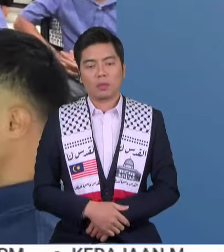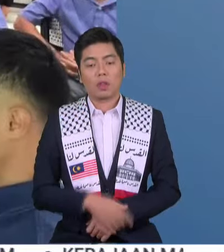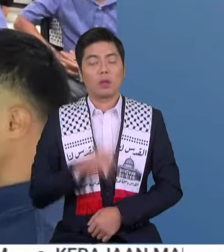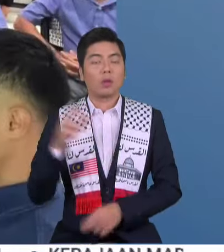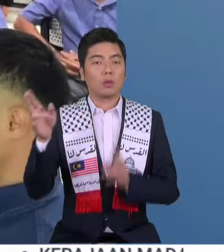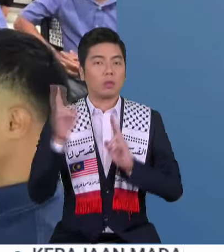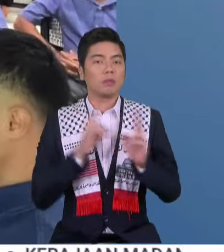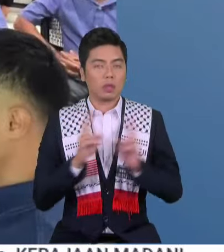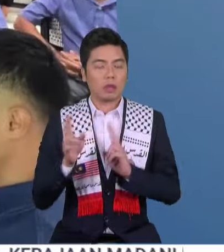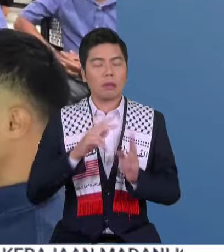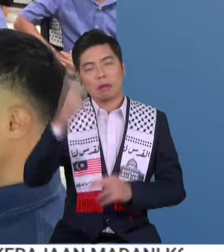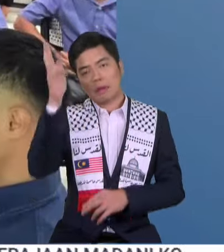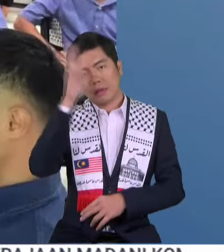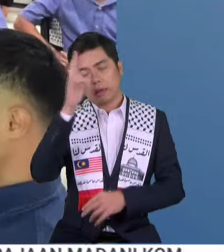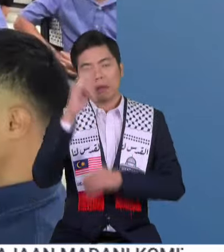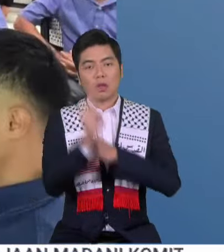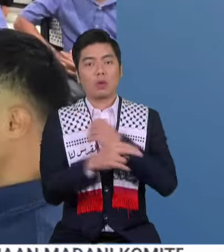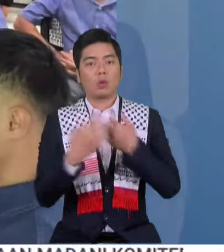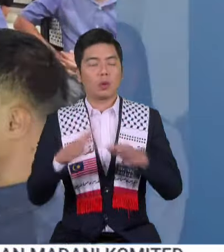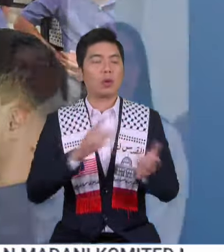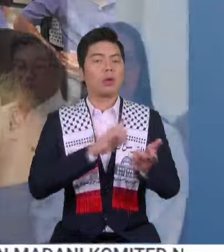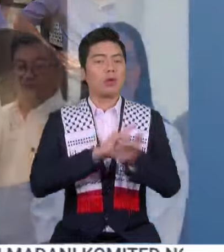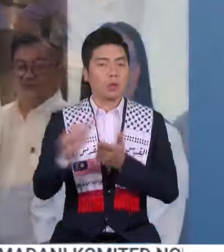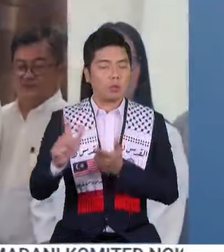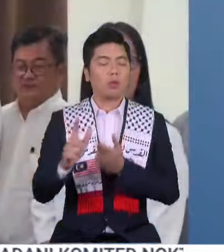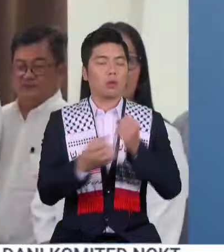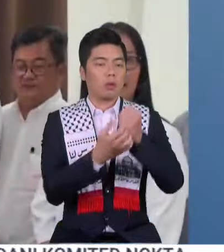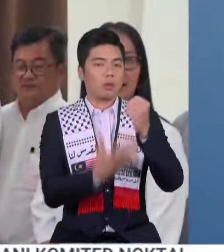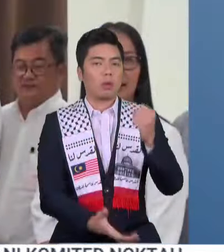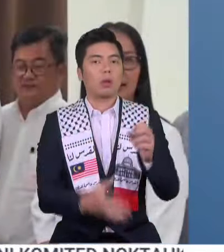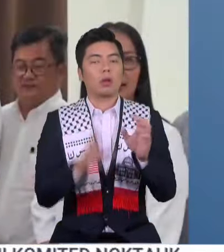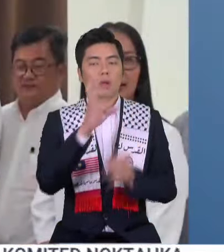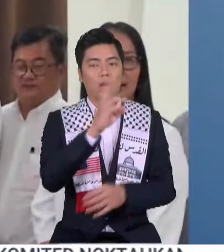beliau berkata kerajaan negeri telah meluluskan sejumlah